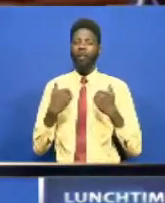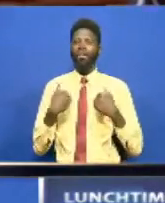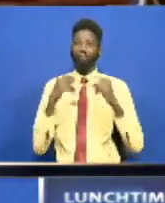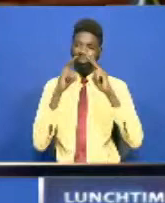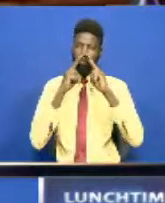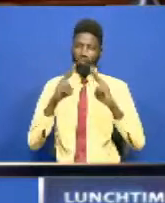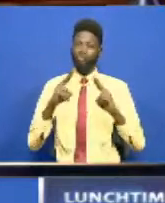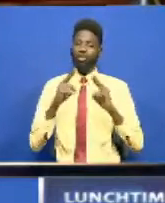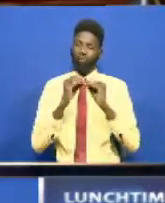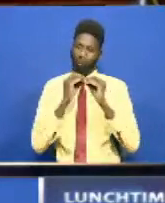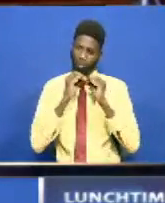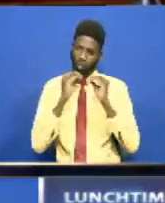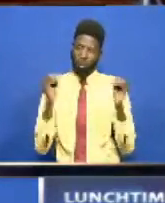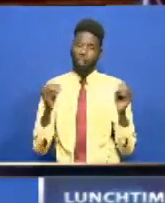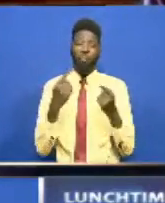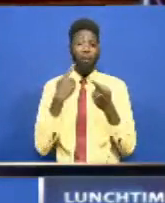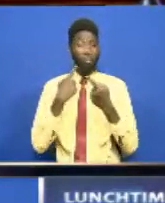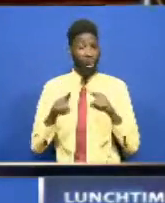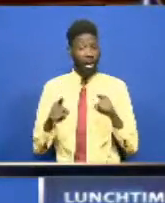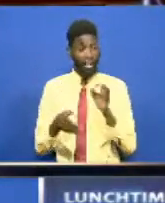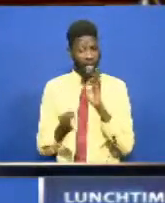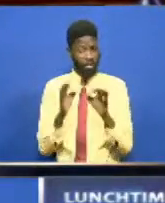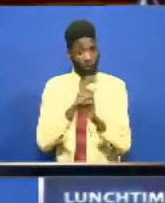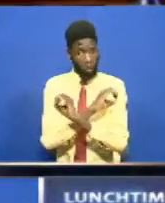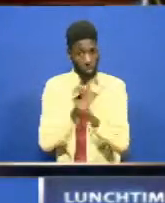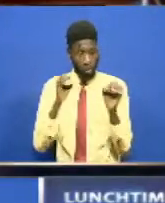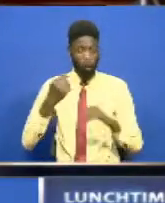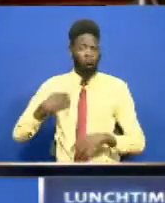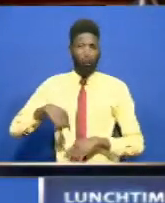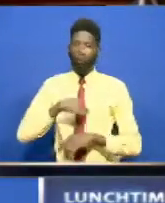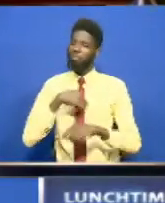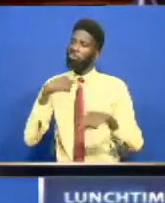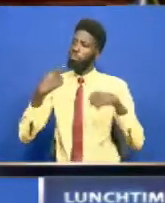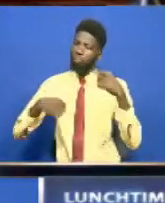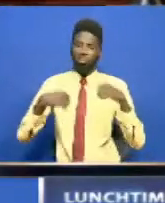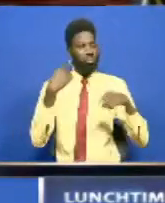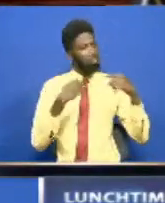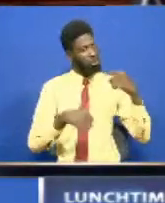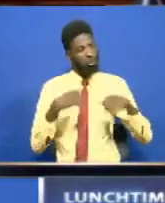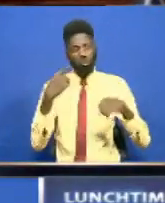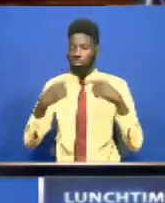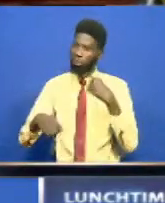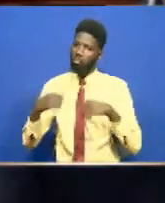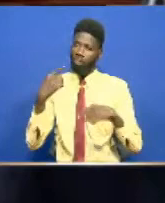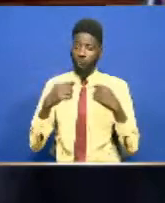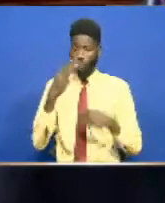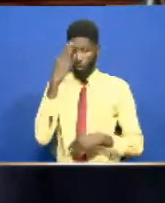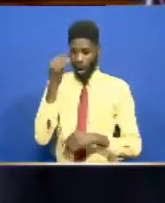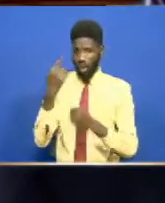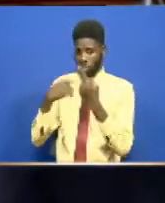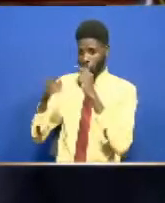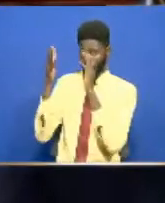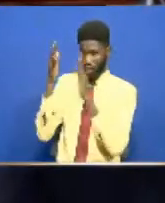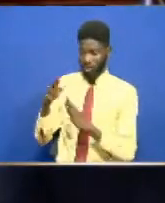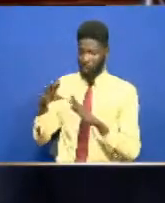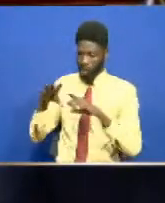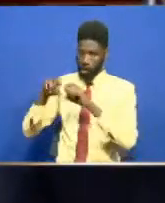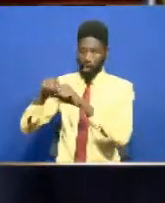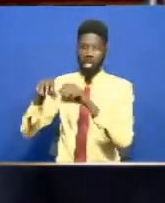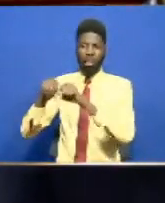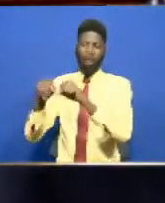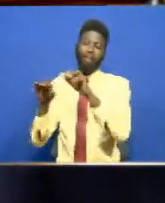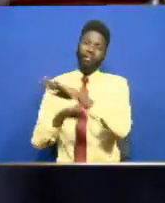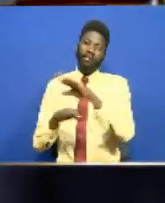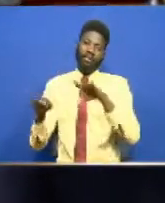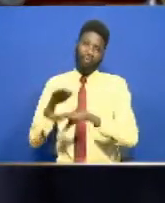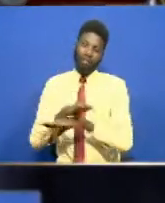wakati tutakuwa tunashindana kwa sababu ni wena tiko. So jamani,